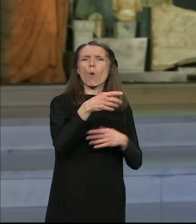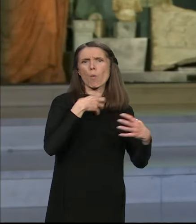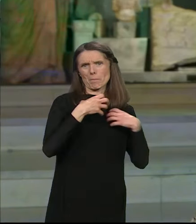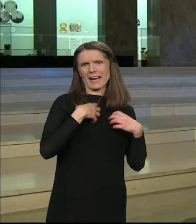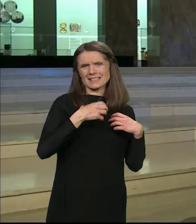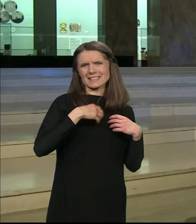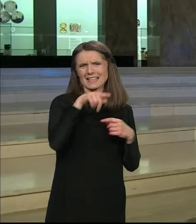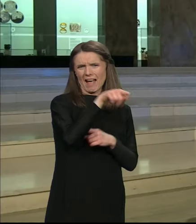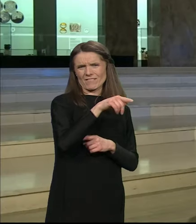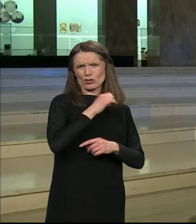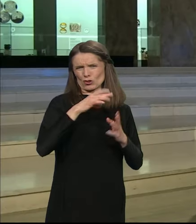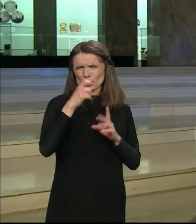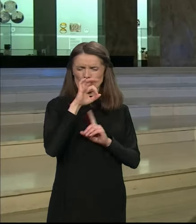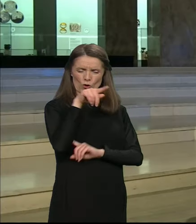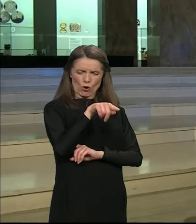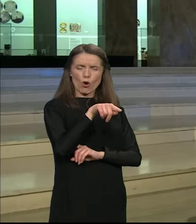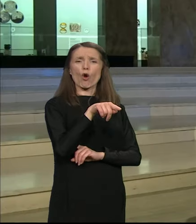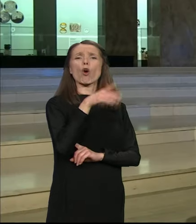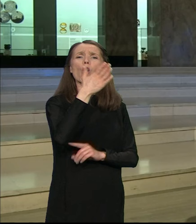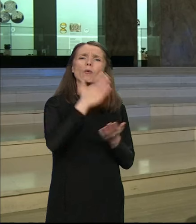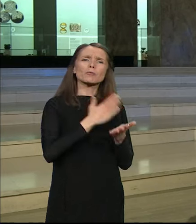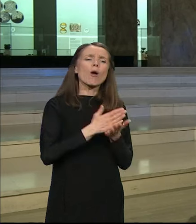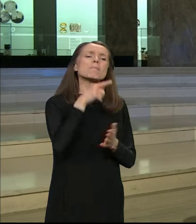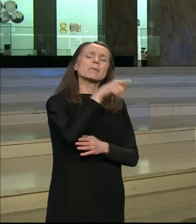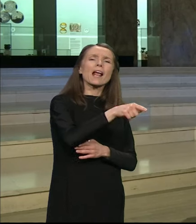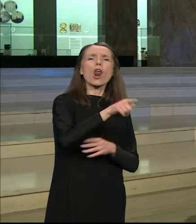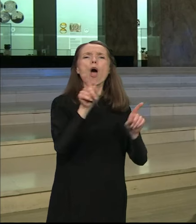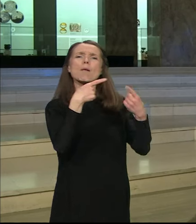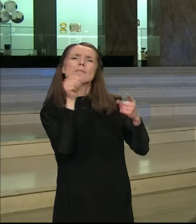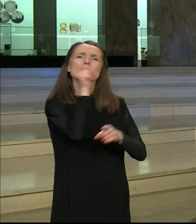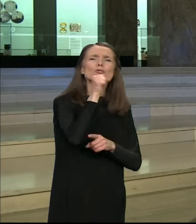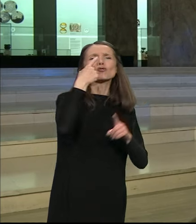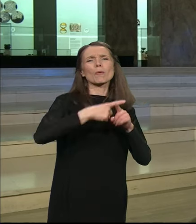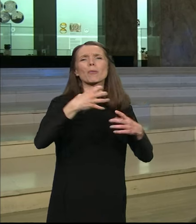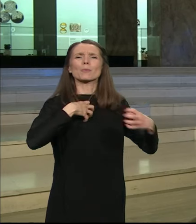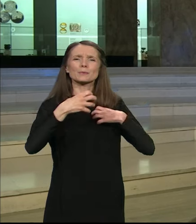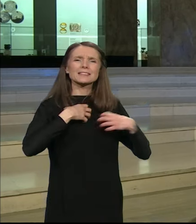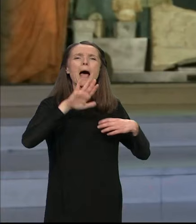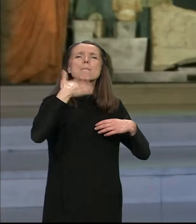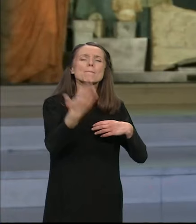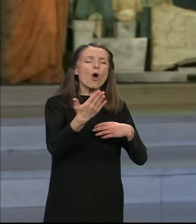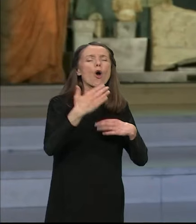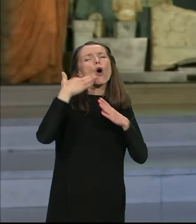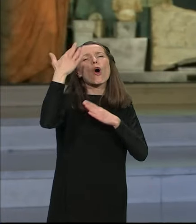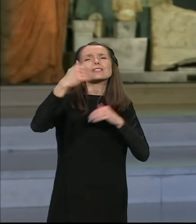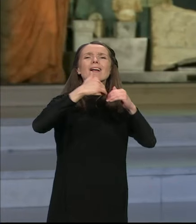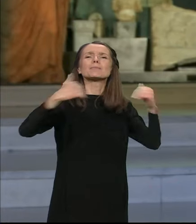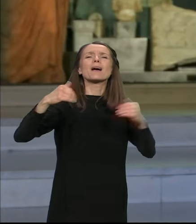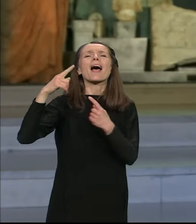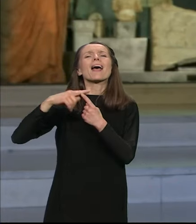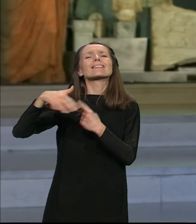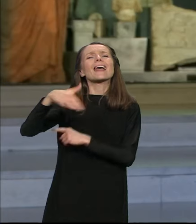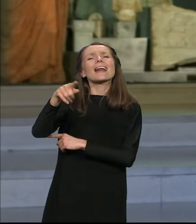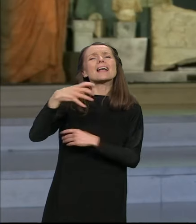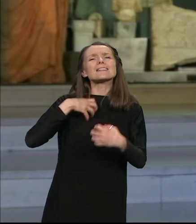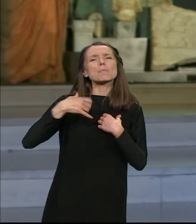Oni su tad imali i hor i orkestar. Posle su se razdvojili Terazije i to pozorište. Da igramo glavne uloge.